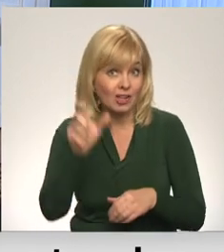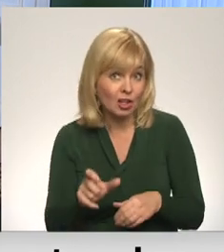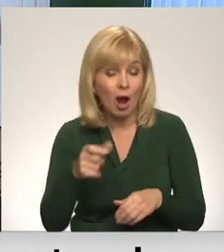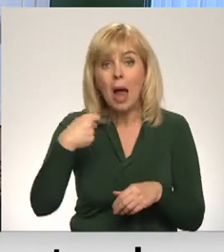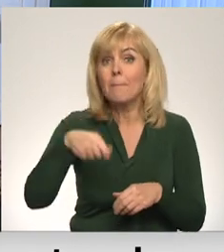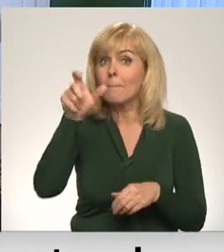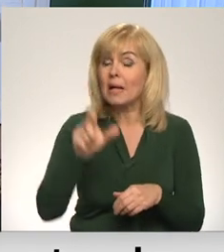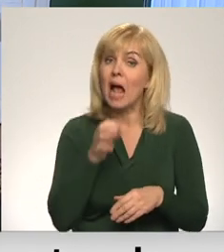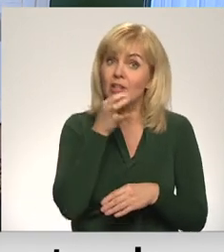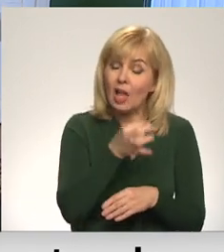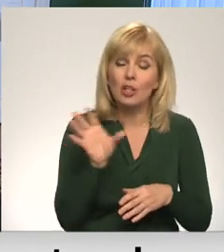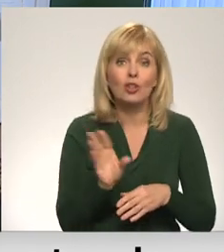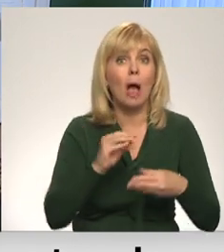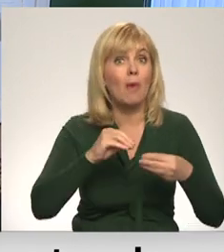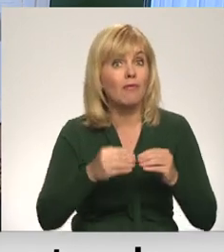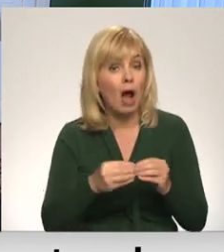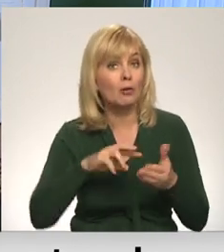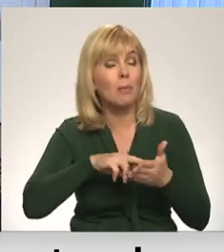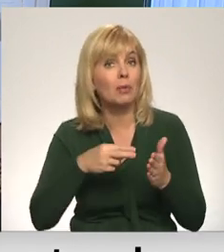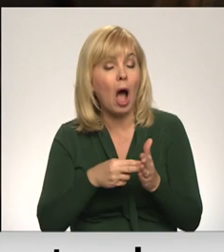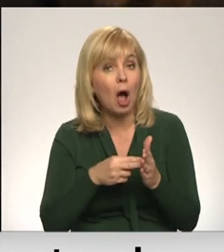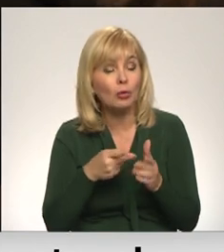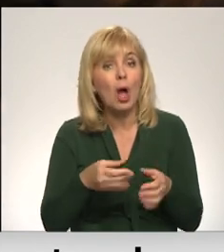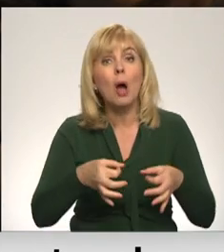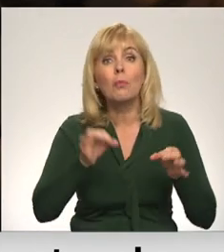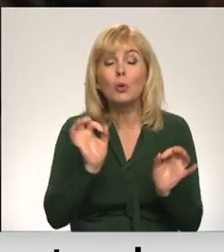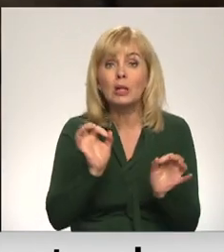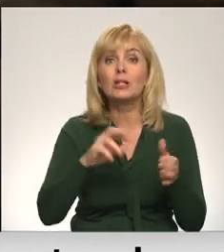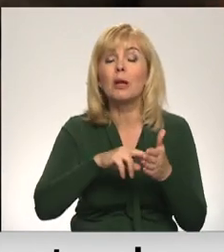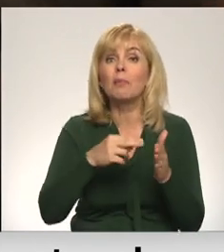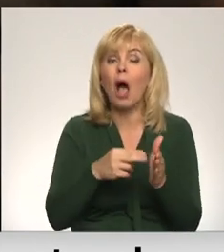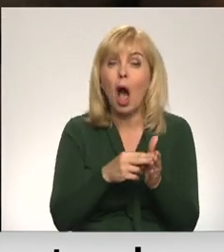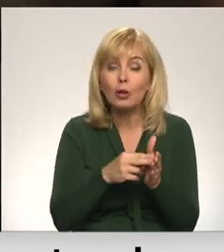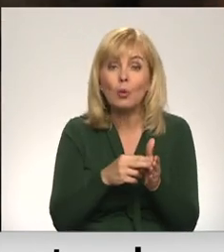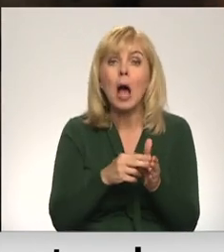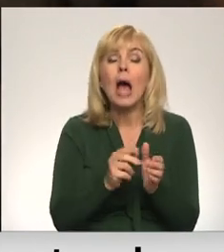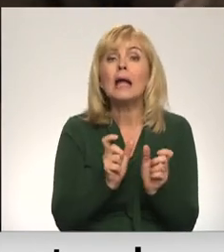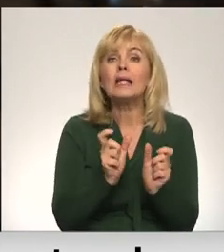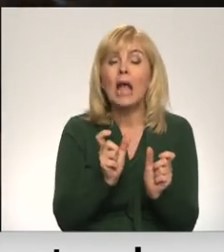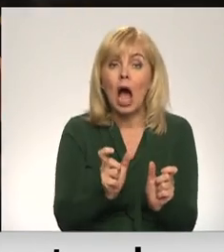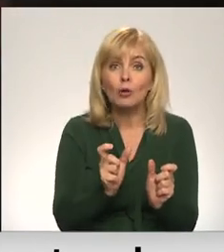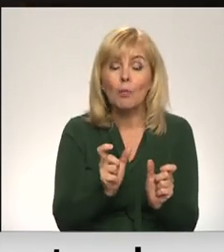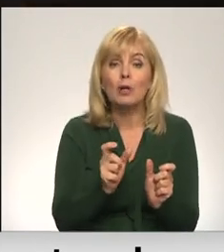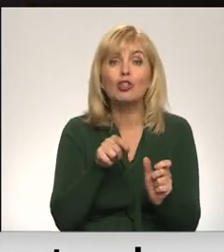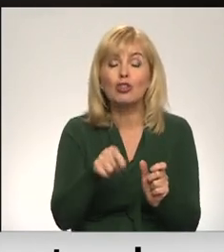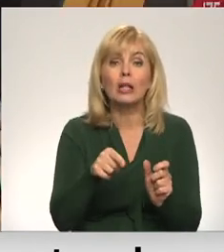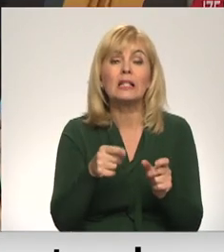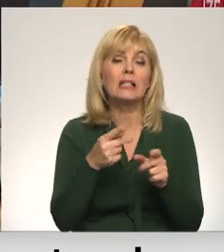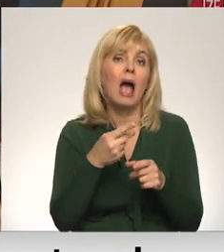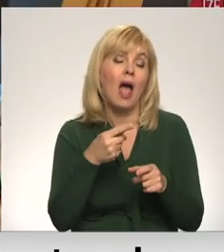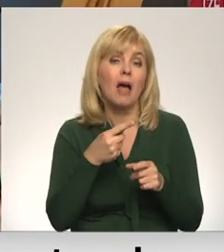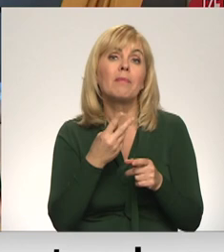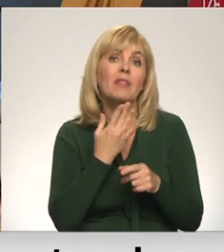Prezidents teica, ka ņemot vērā plānu būtiski ierobežojums atvieglot 1. martā, līdz šim datumam jāpagarina arī certifikāta